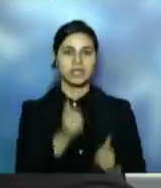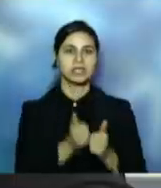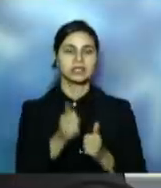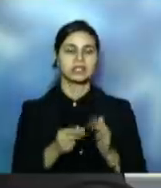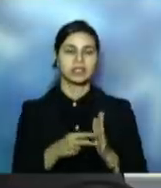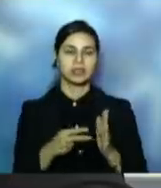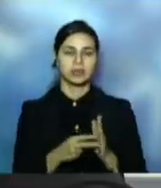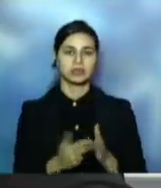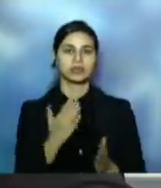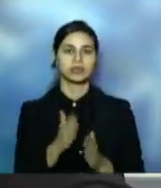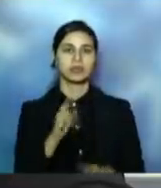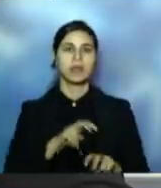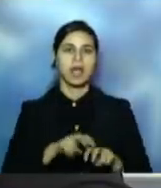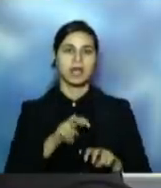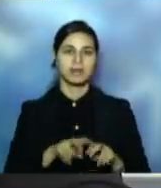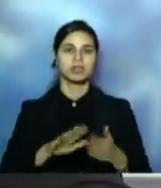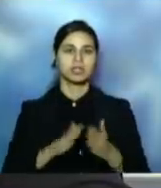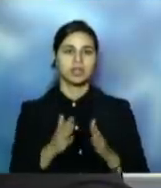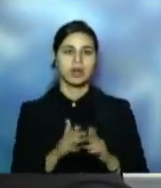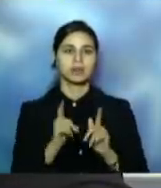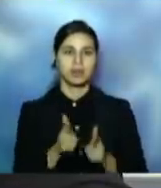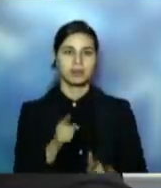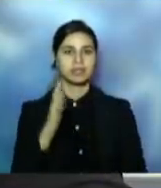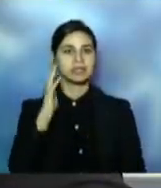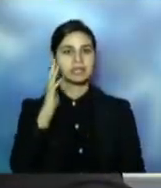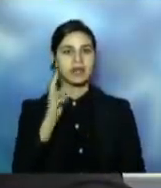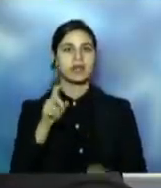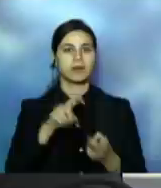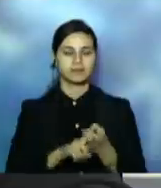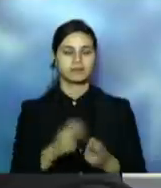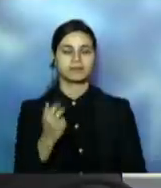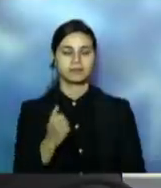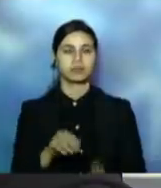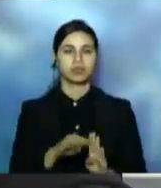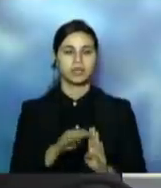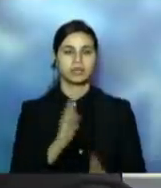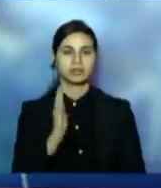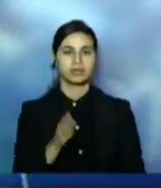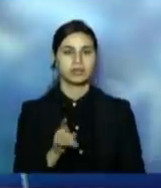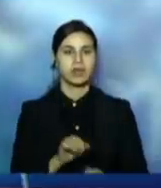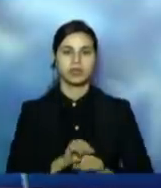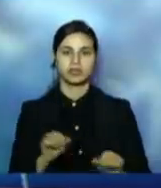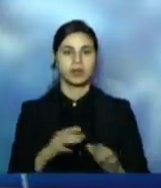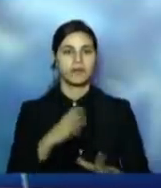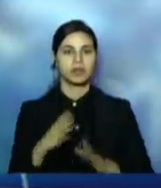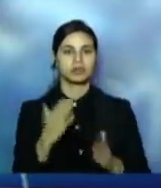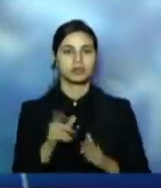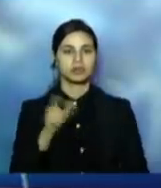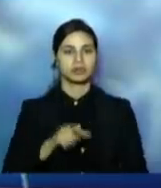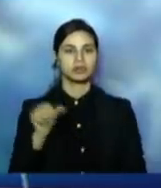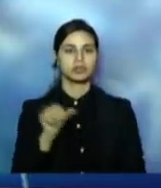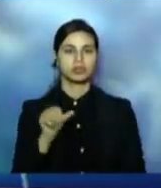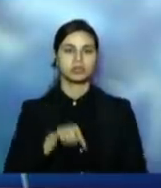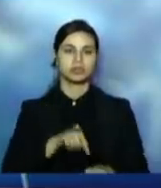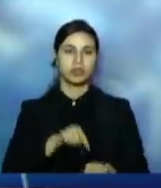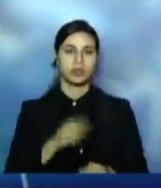შეფასება თუ იქნება ექიმთან შეთანხმებით არტერიული წნევის. დია. რა თქმა უნდა, უკეთესი იქნება. არ შეიძლება ვარჯიში თუ თავს შეუძლოთ